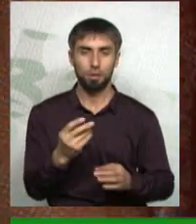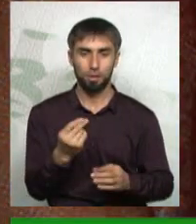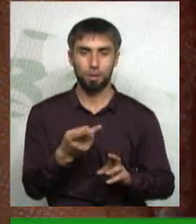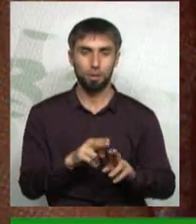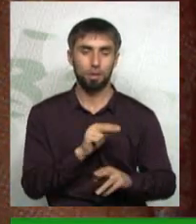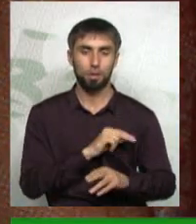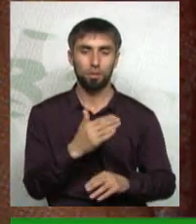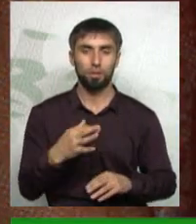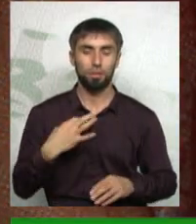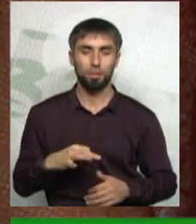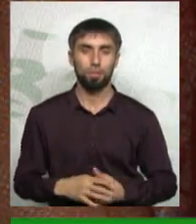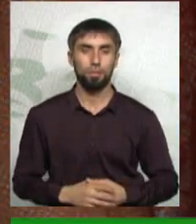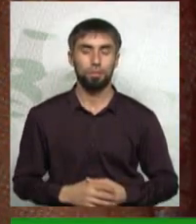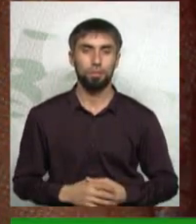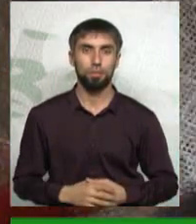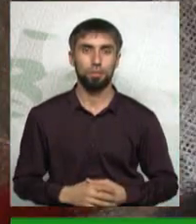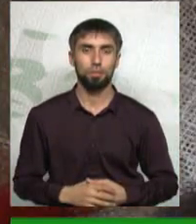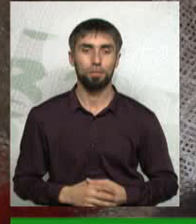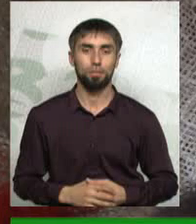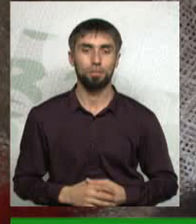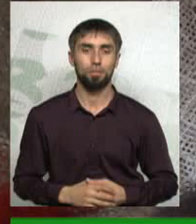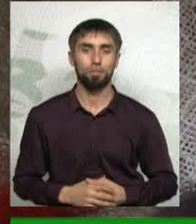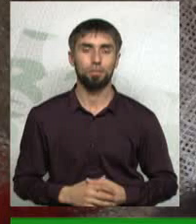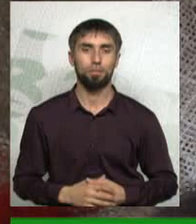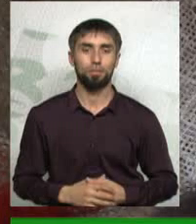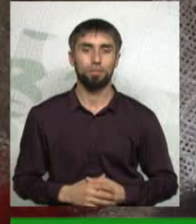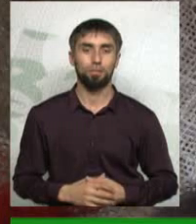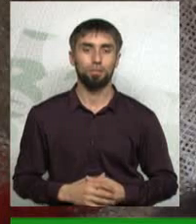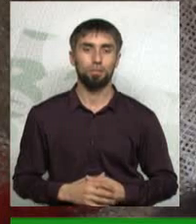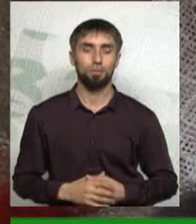деньги, это работа ее сына. Хава Гагиева, Муслим Ганиев, Мухаммед Белакиев, Новости 24.